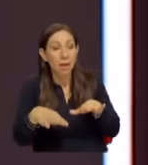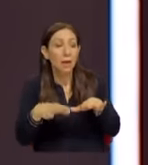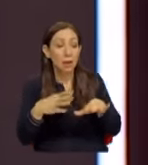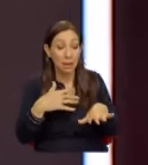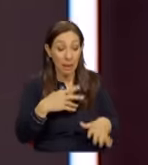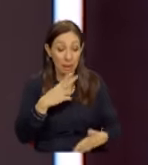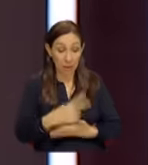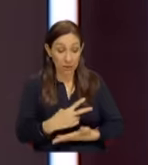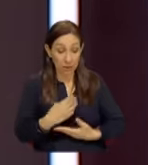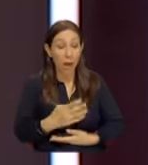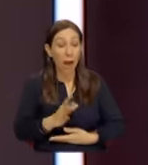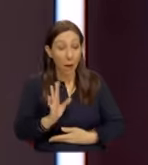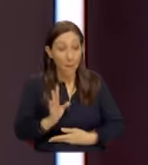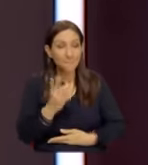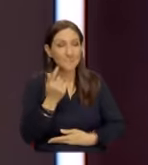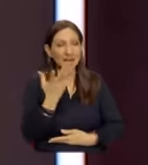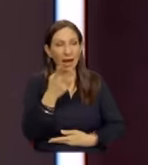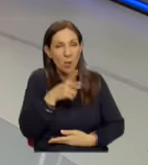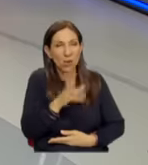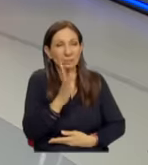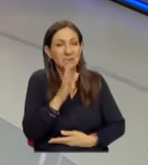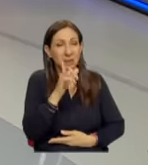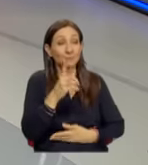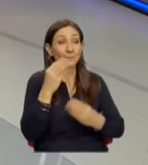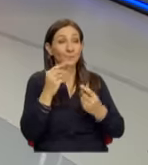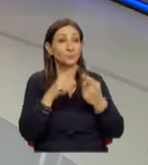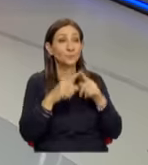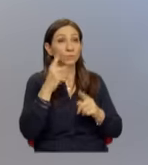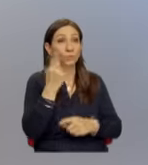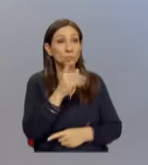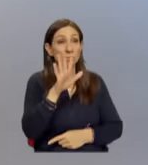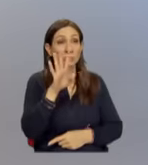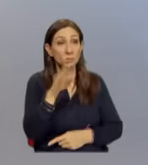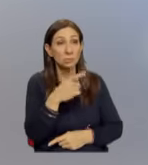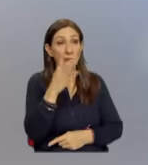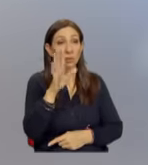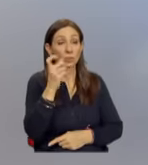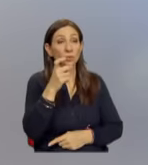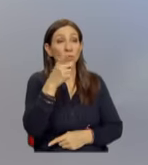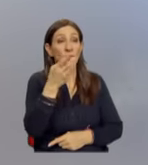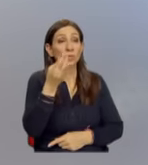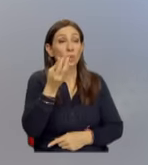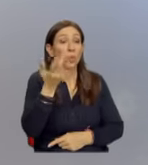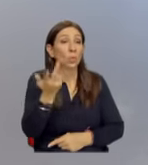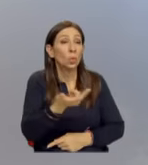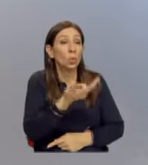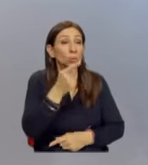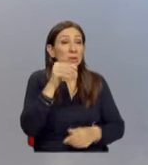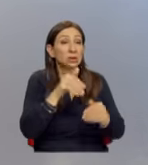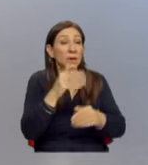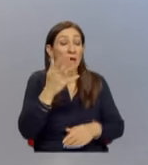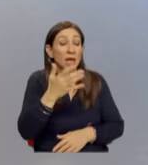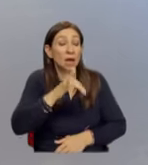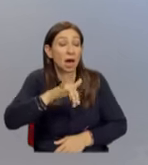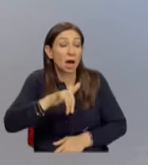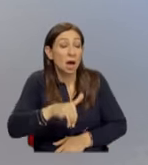rüştünü ispat etti ama daha bir biraz daha yol alması lazım. İyi Parti %4,59. İyi Parti çok bu seçimin belki de